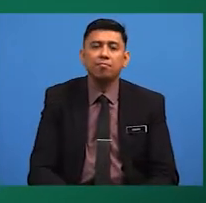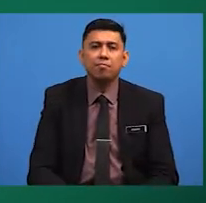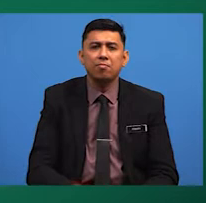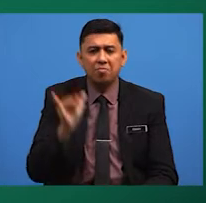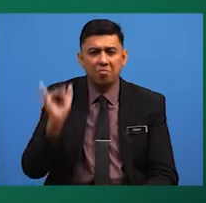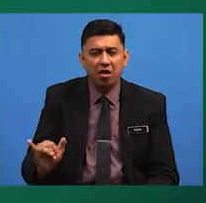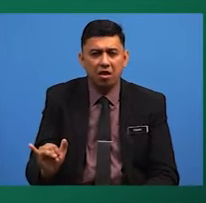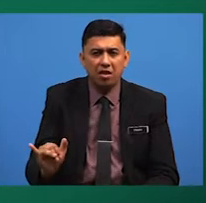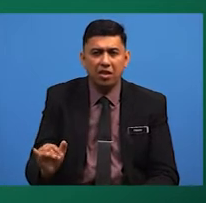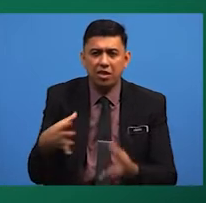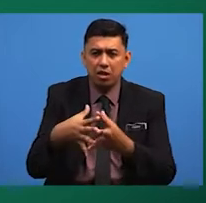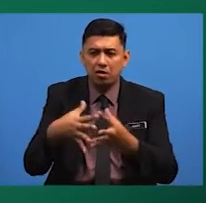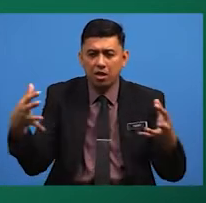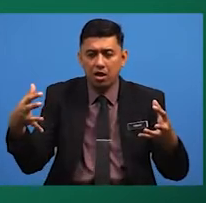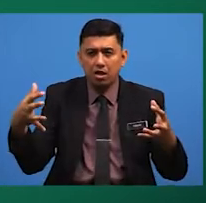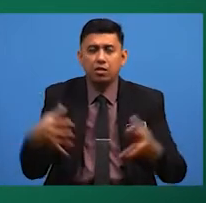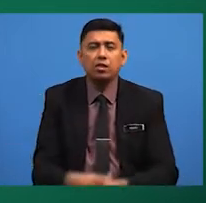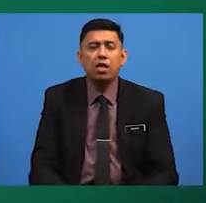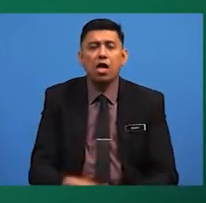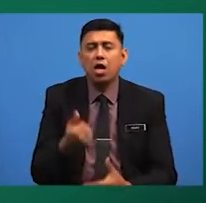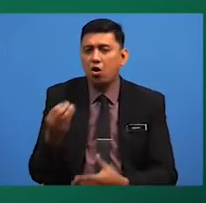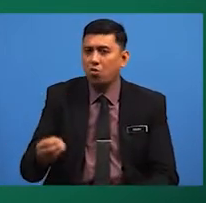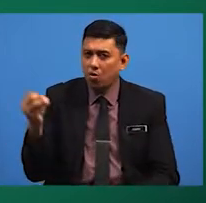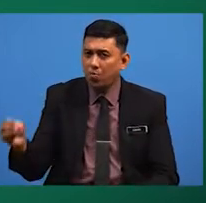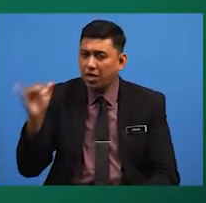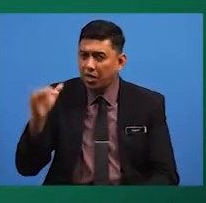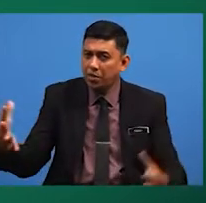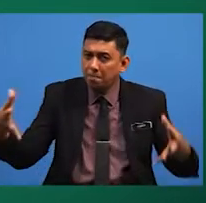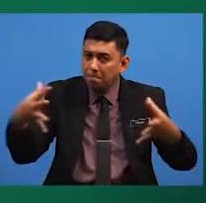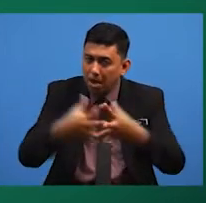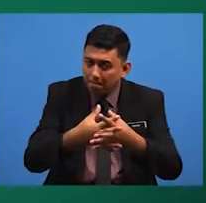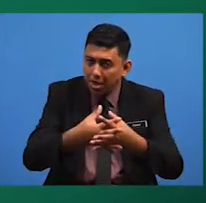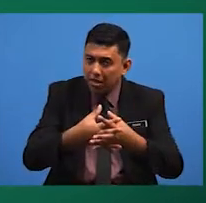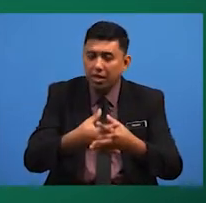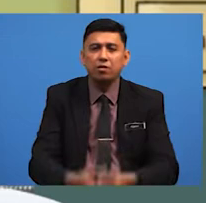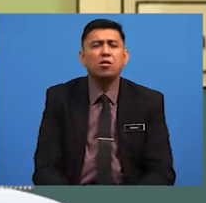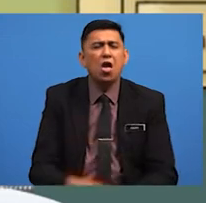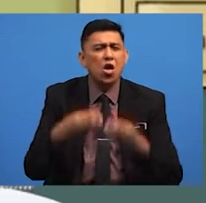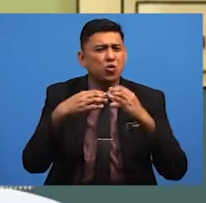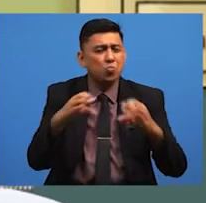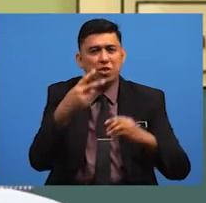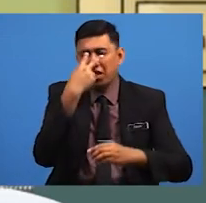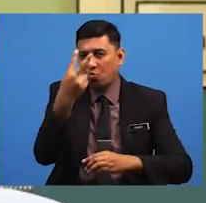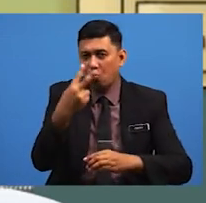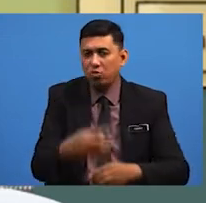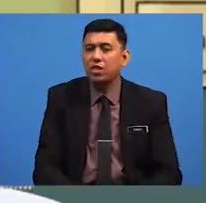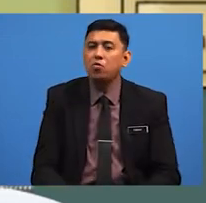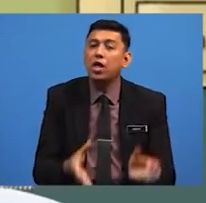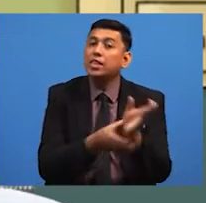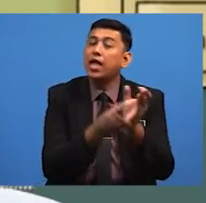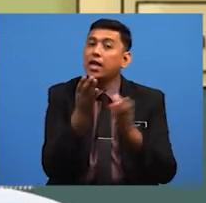objek yang diregangkan atau objek yang dimanfaatkan cuma melihat